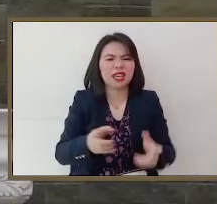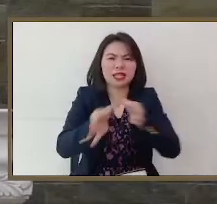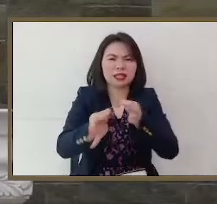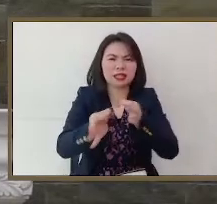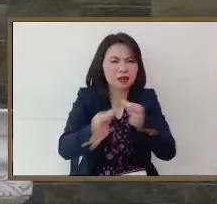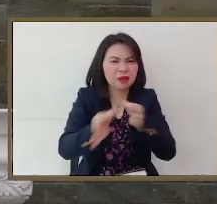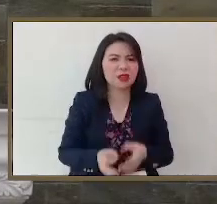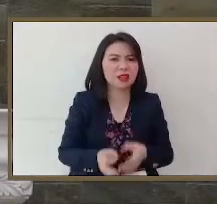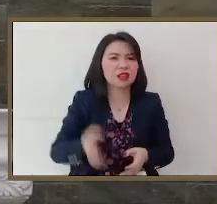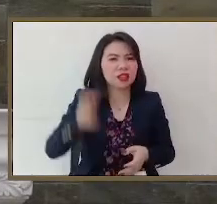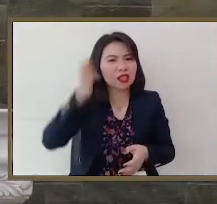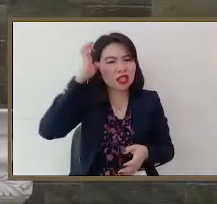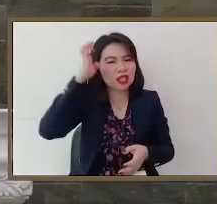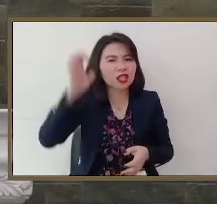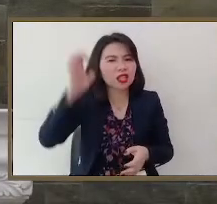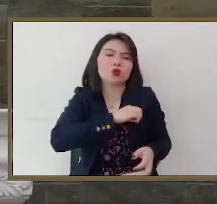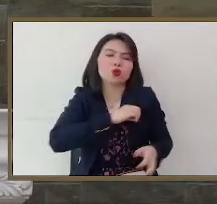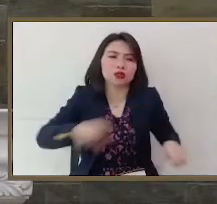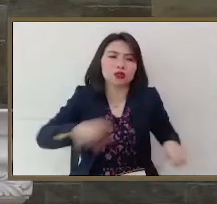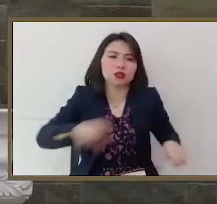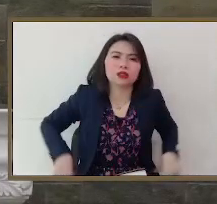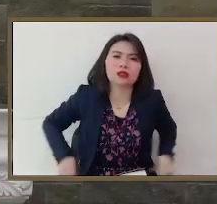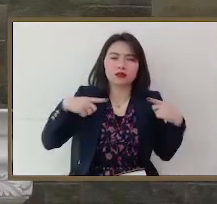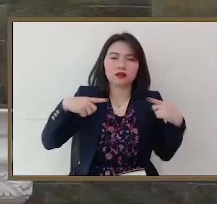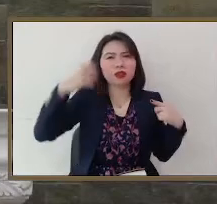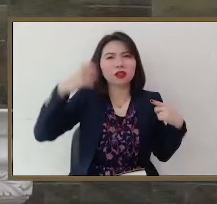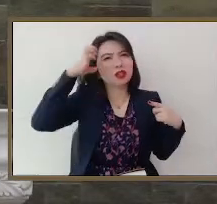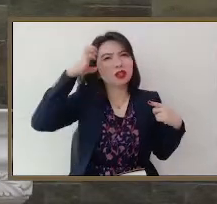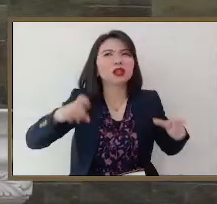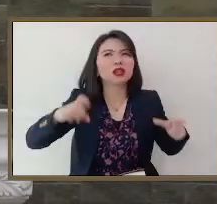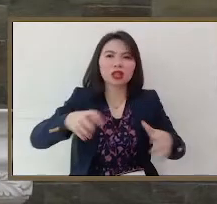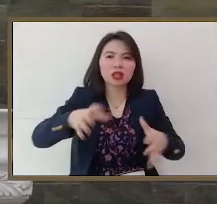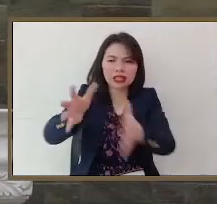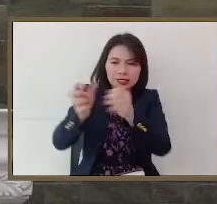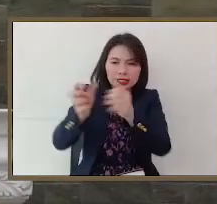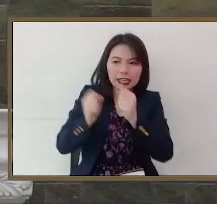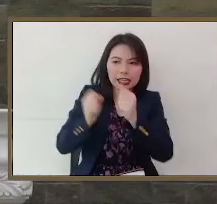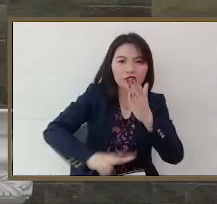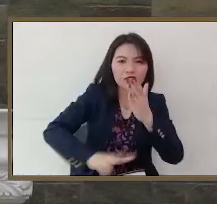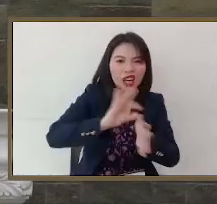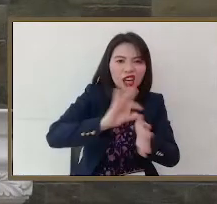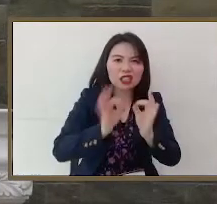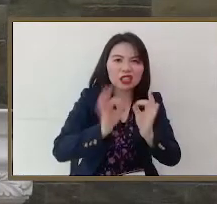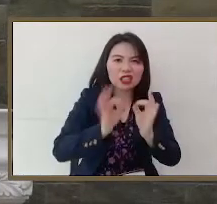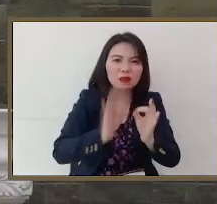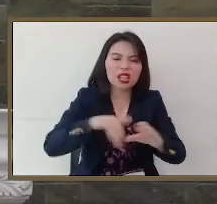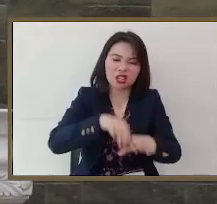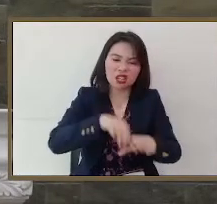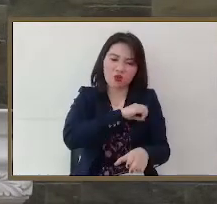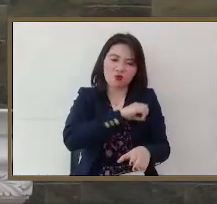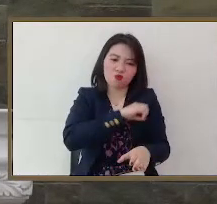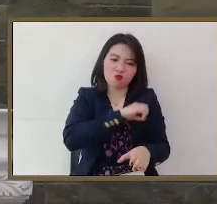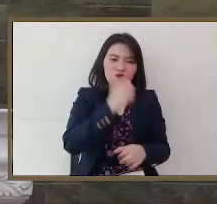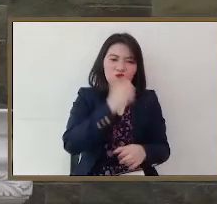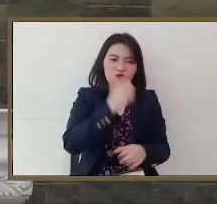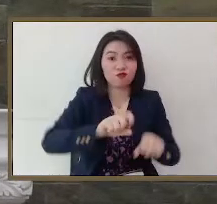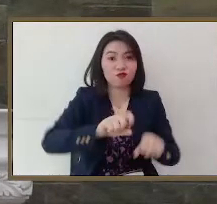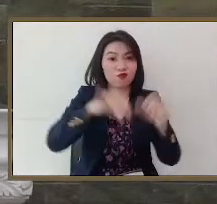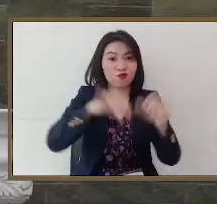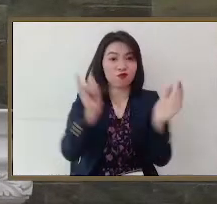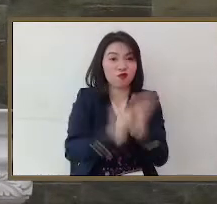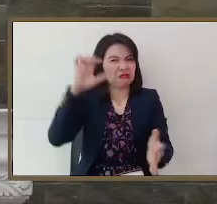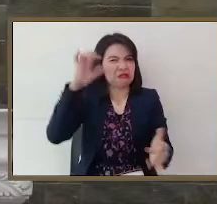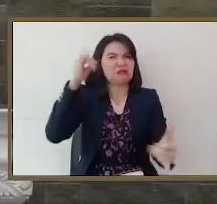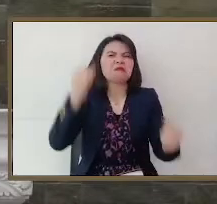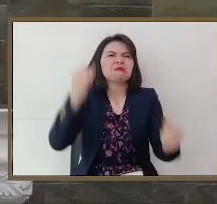niyang pamumuhay, kukuha siya ng scripture at i-interpret niya sa sarili niyang pangunawa upang ma-justify